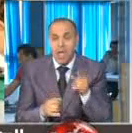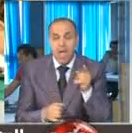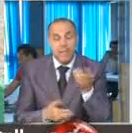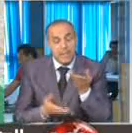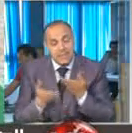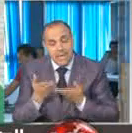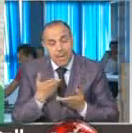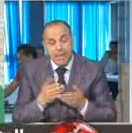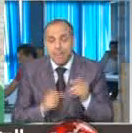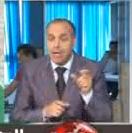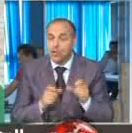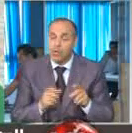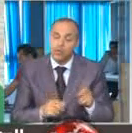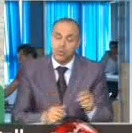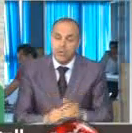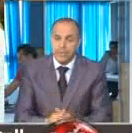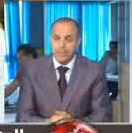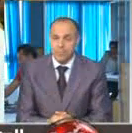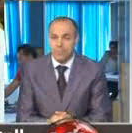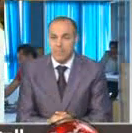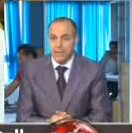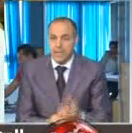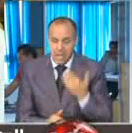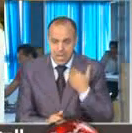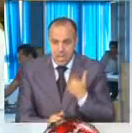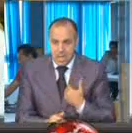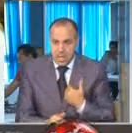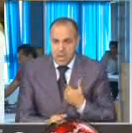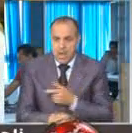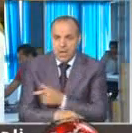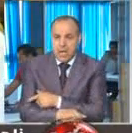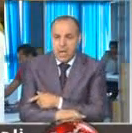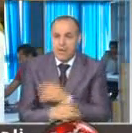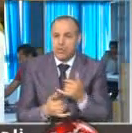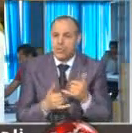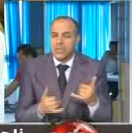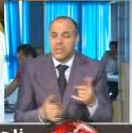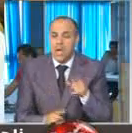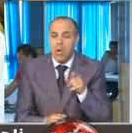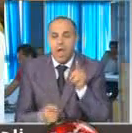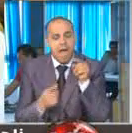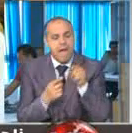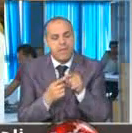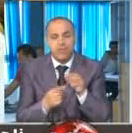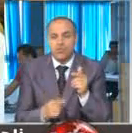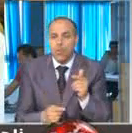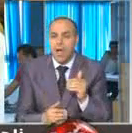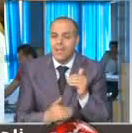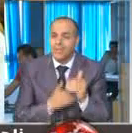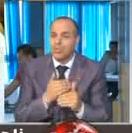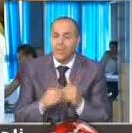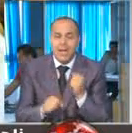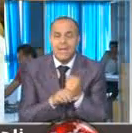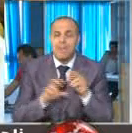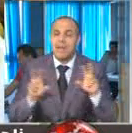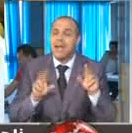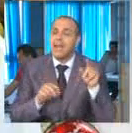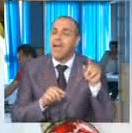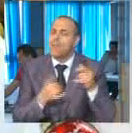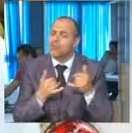التعامل مع الجمهور من جهة أخرى. بالنسبة لنا كنقابة وطنية للصحفيين التونسيين، الهدف هو تطوير أداء الإعلام، الهدف